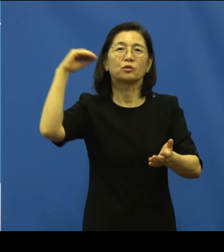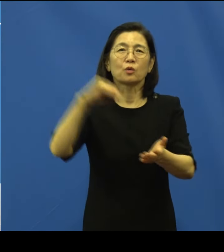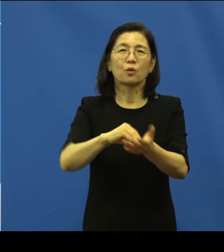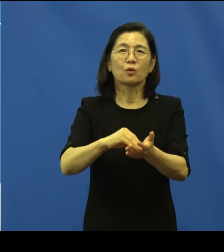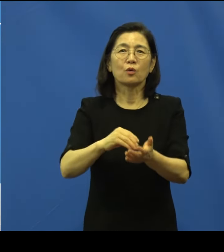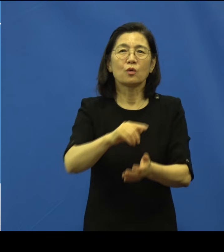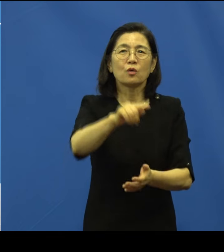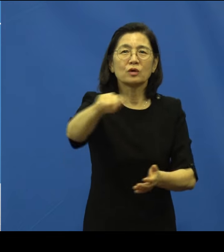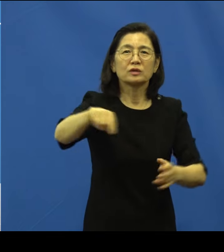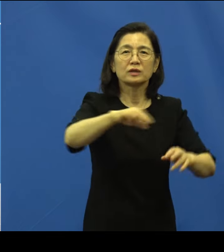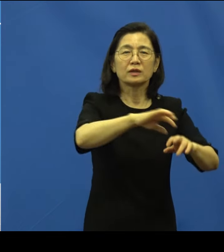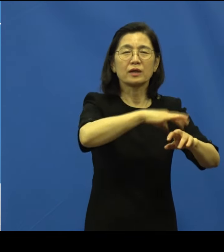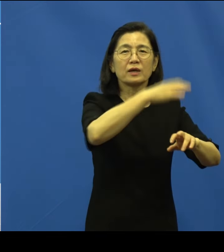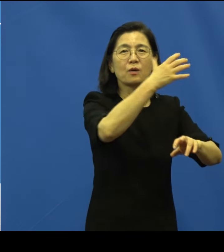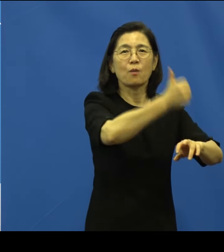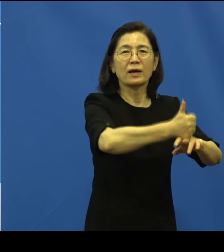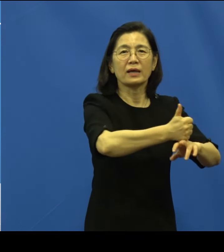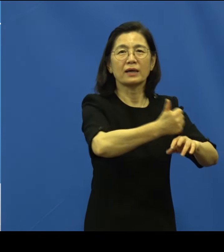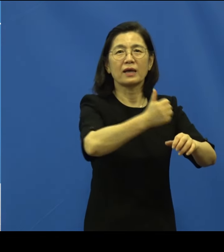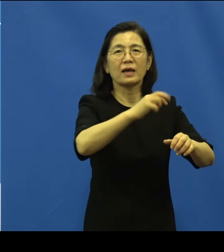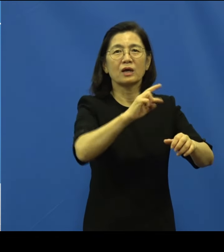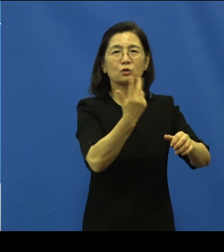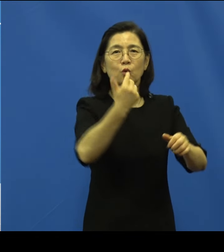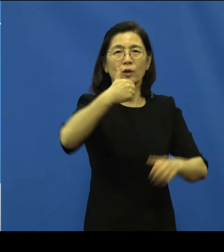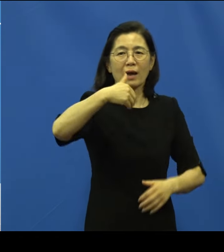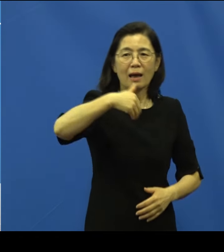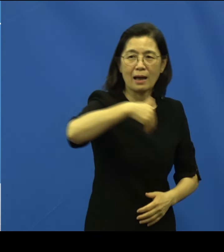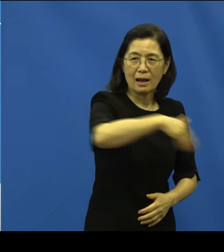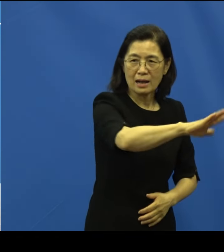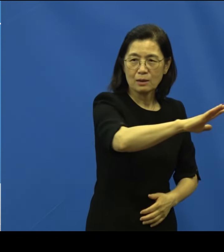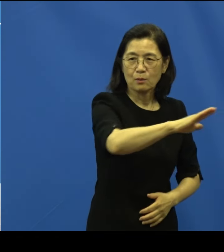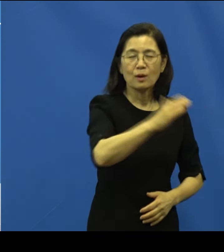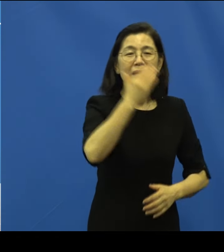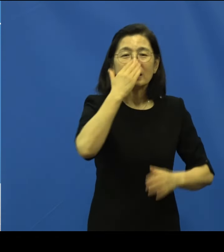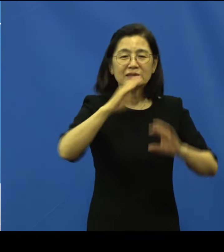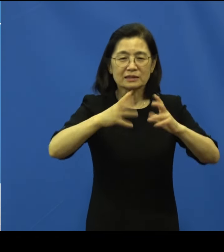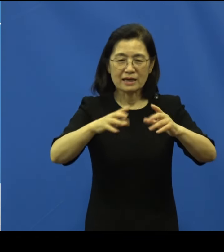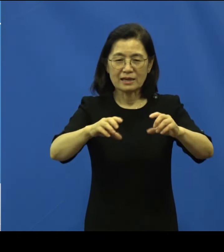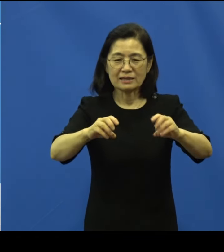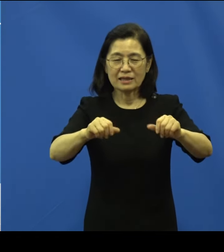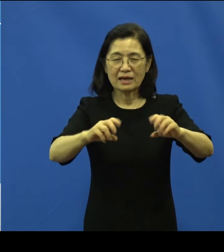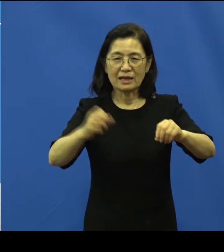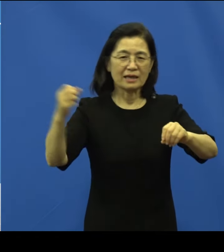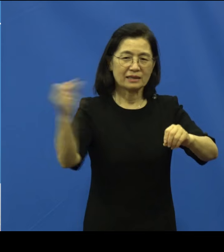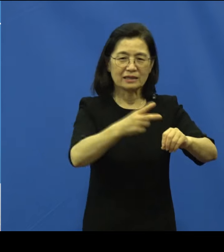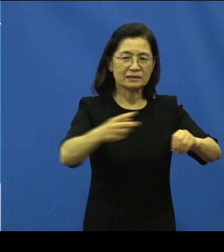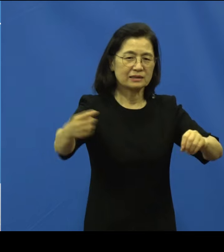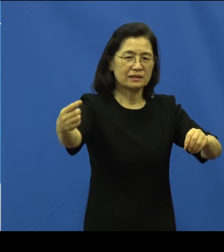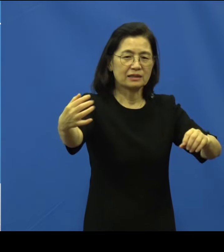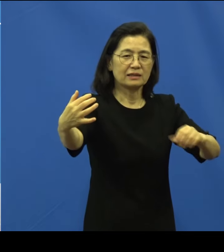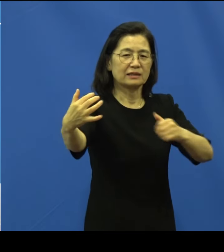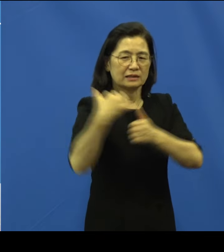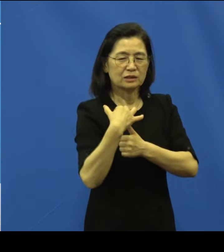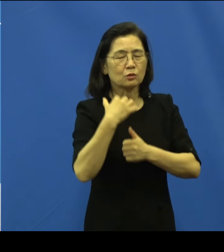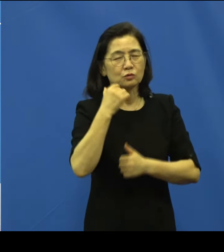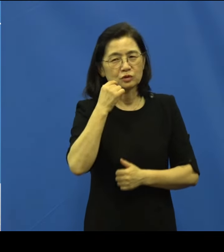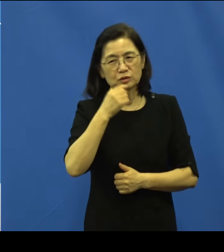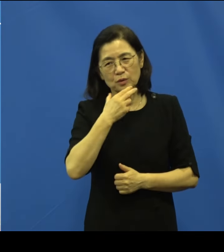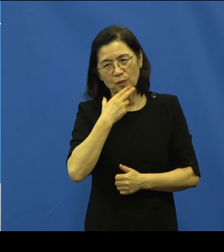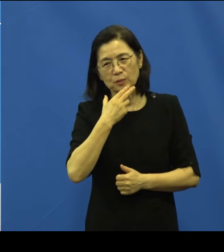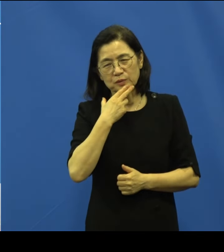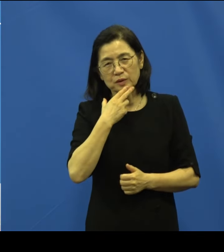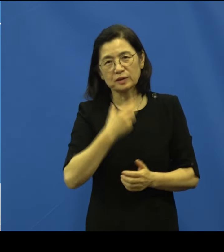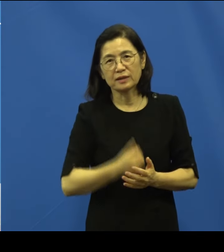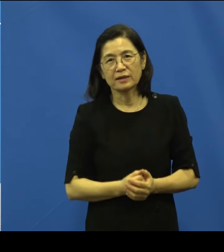아람 군사의 부대가 다시는 이스라엘 땅에 들어오지 못하니라. 이제 이 엘리사의 친절로 그들을 제압하고 사랑으로